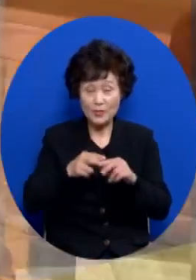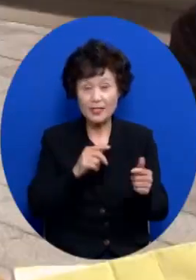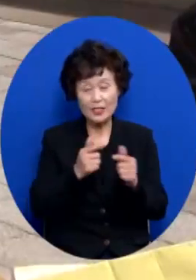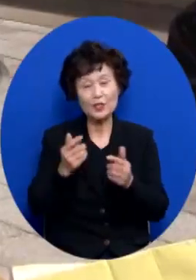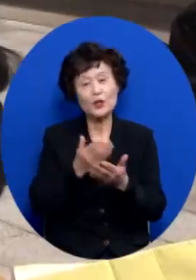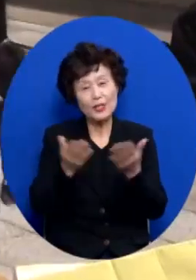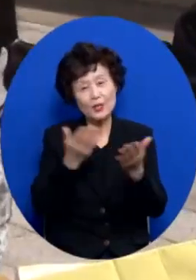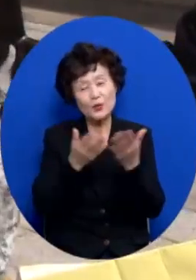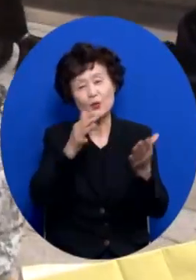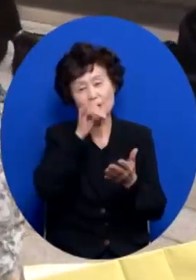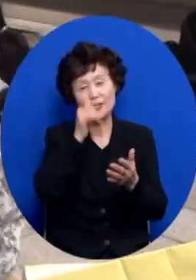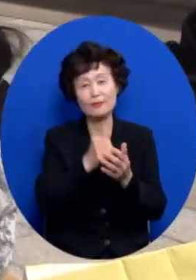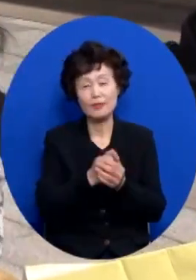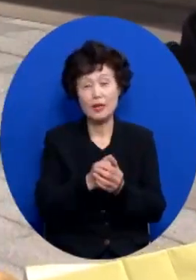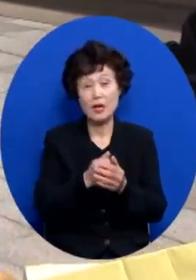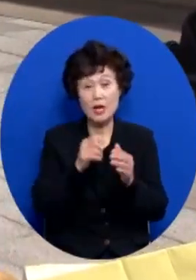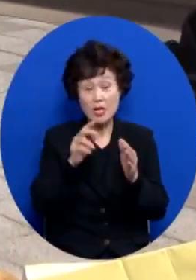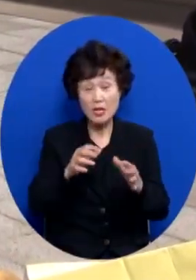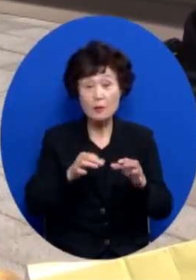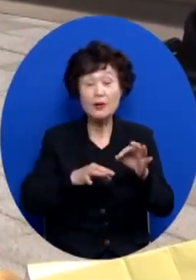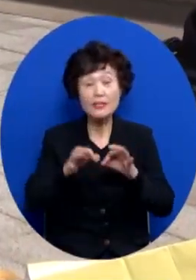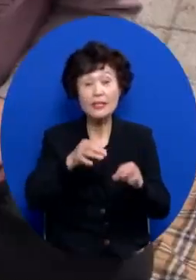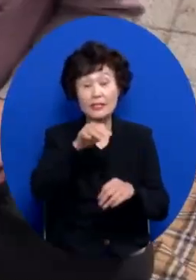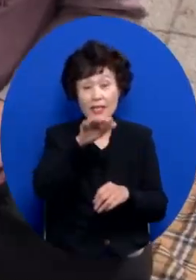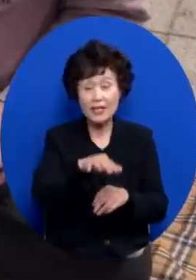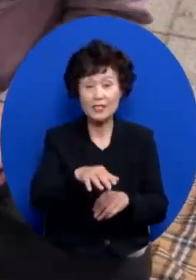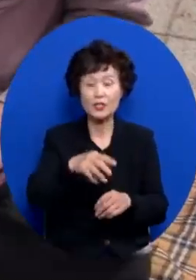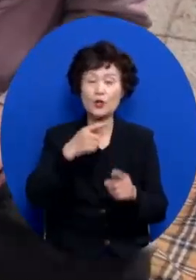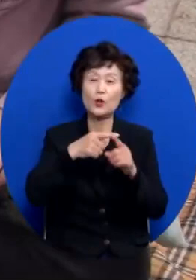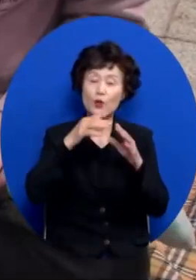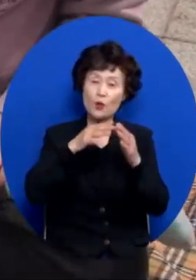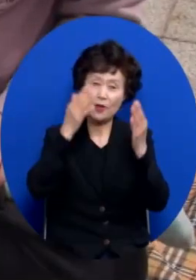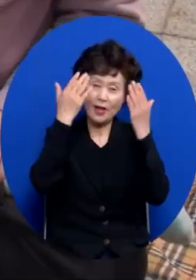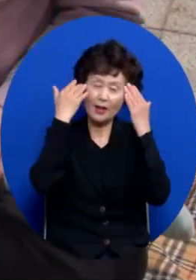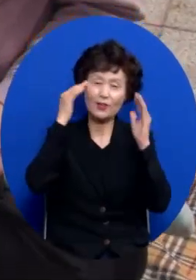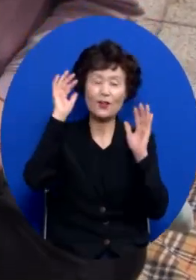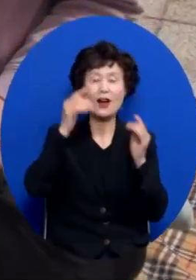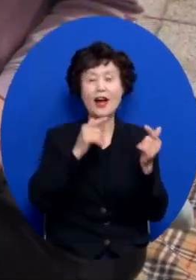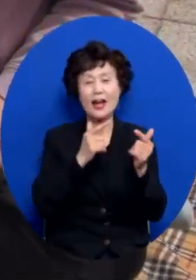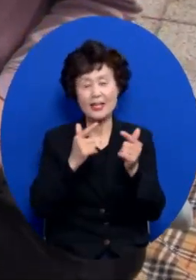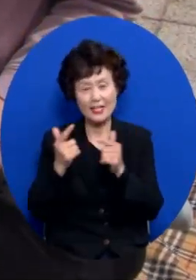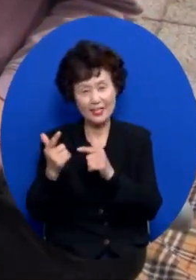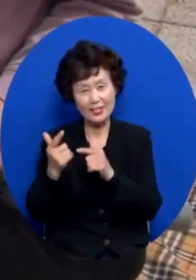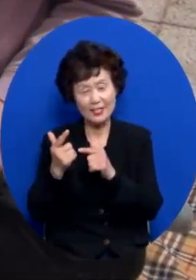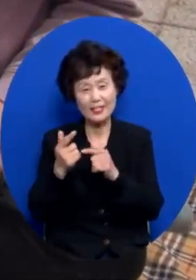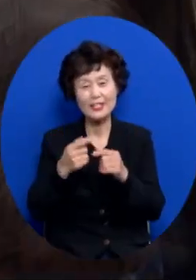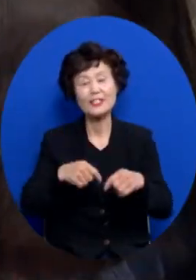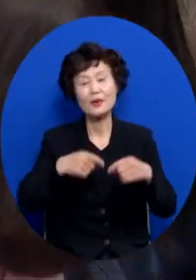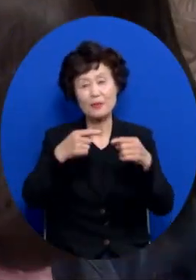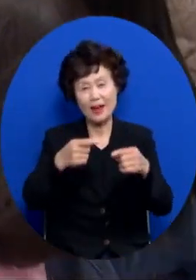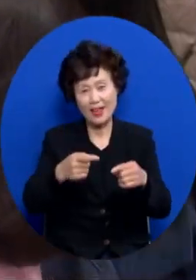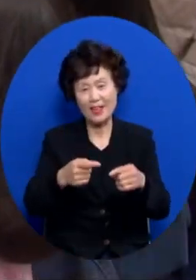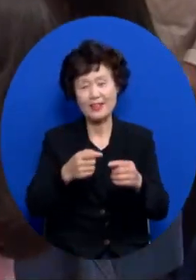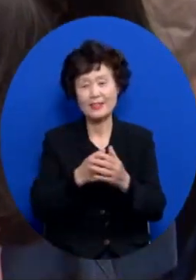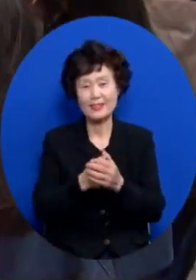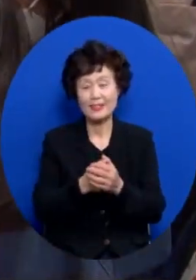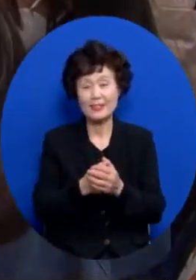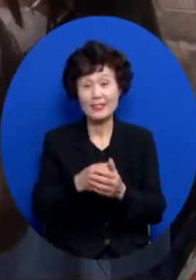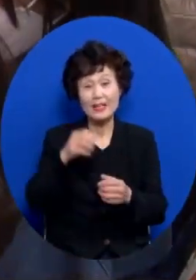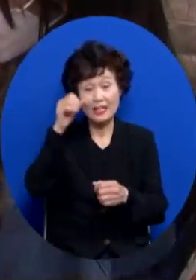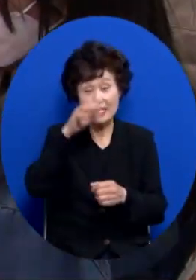나눠줬습니다. 이번 플리마켓은 도림교회 교회학교 아이들이 주관해 의미를 더했습니다.